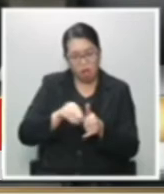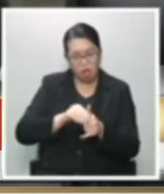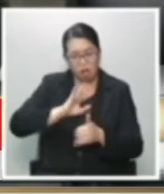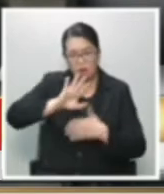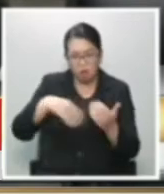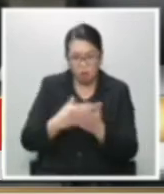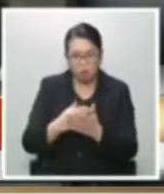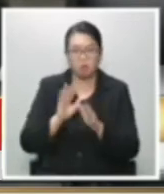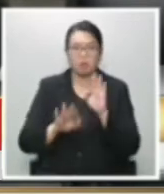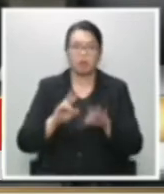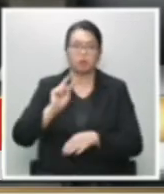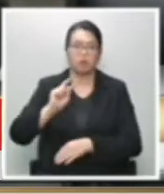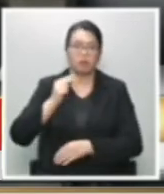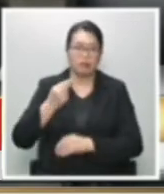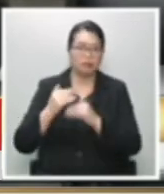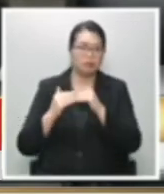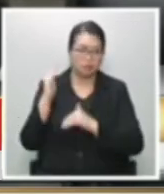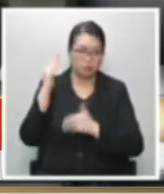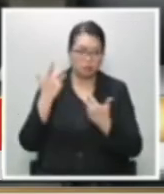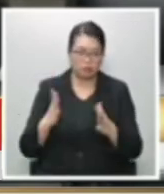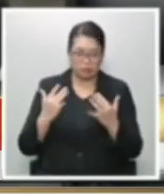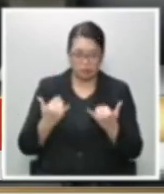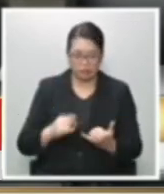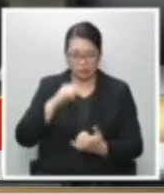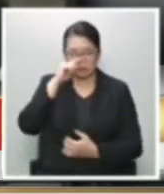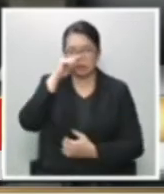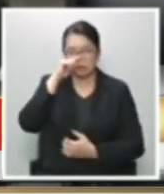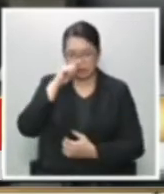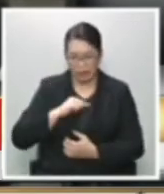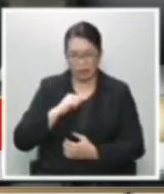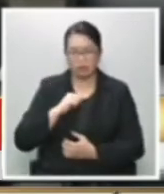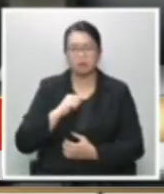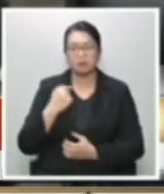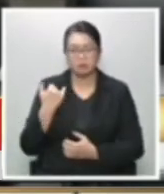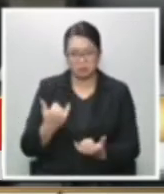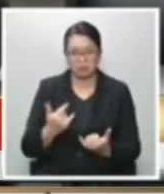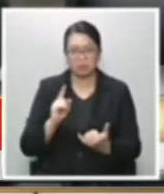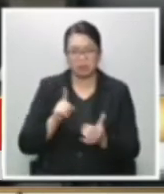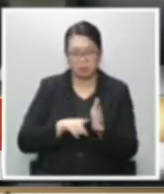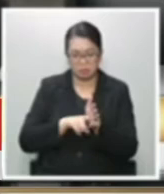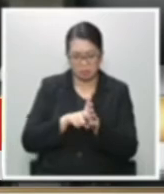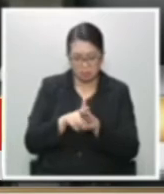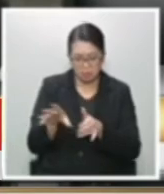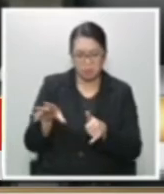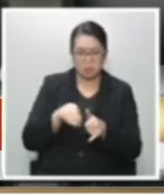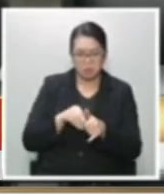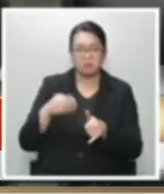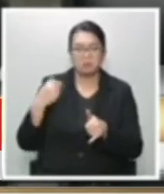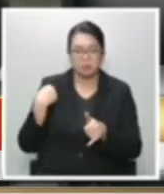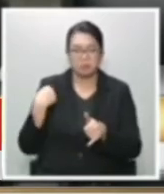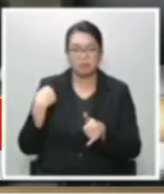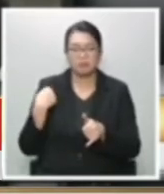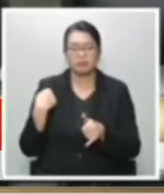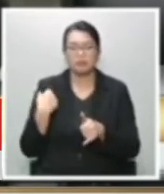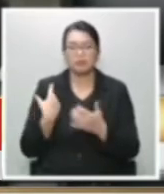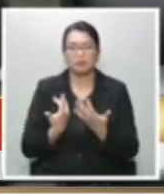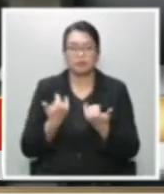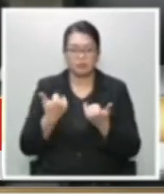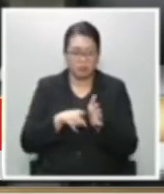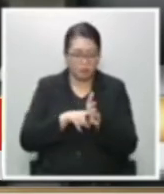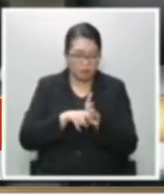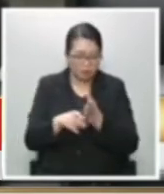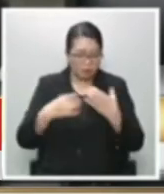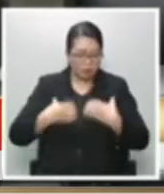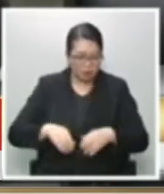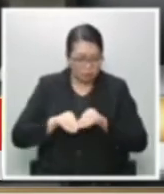กิน 20,000 คนซึ่งประเทศไทยก็เป็นลำดับต้นๆที่มีผู้ติดเชื้อไวรัสชนิดนี้ดังนั้นการแพร่ระบาดของ